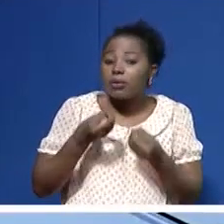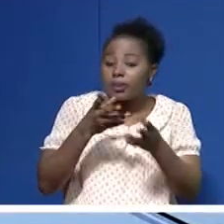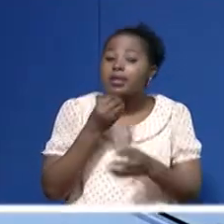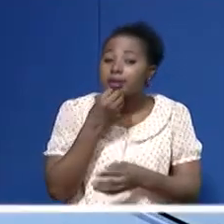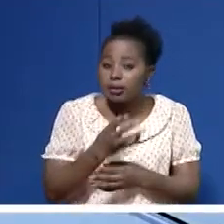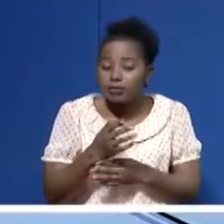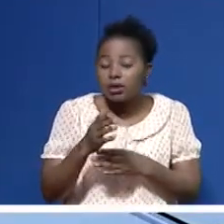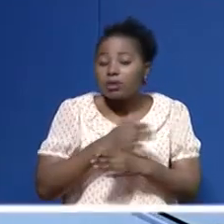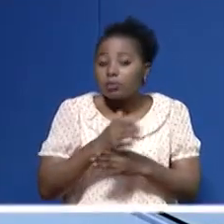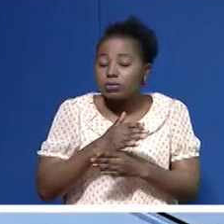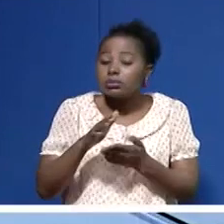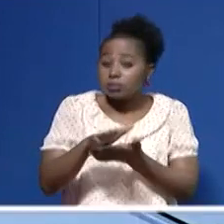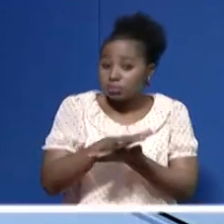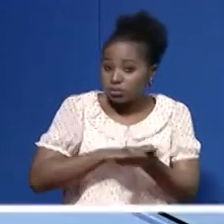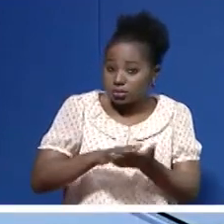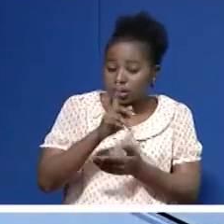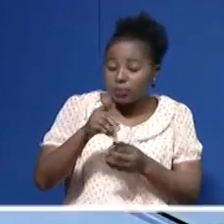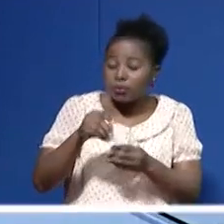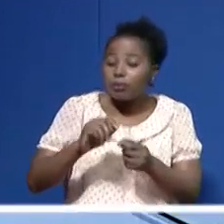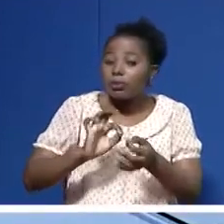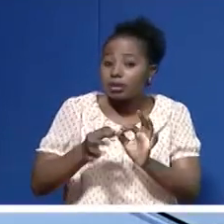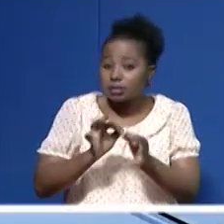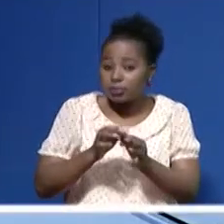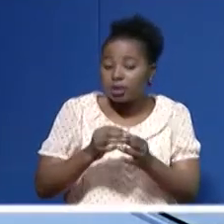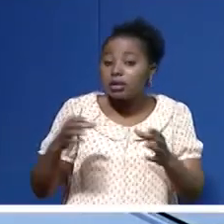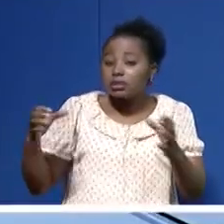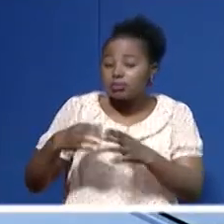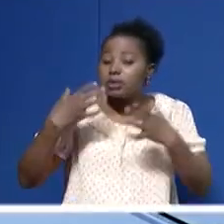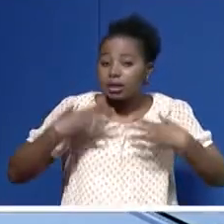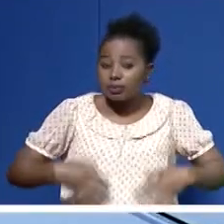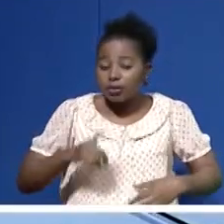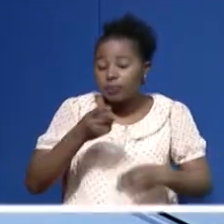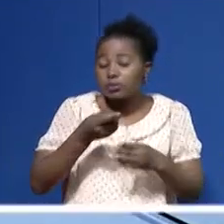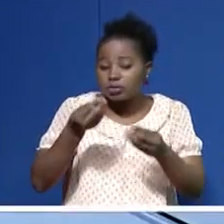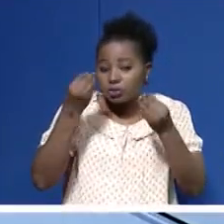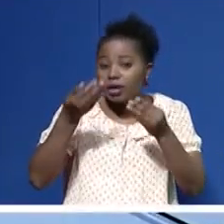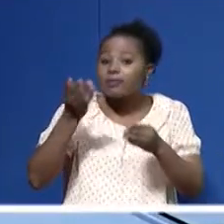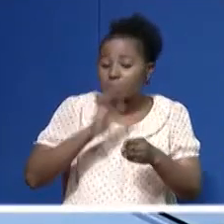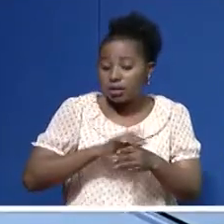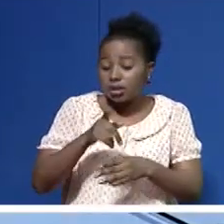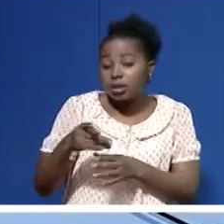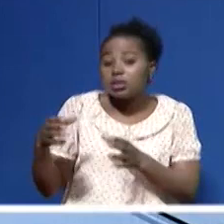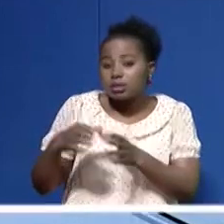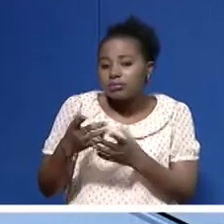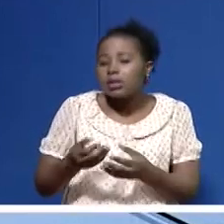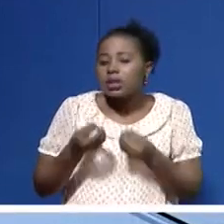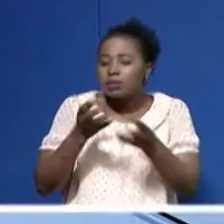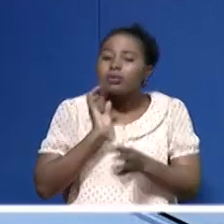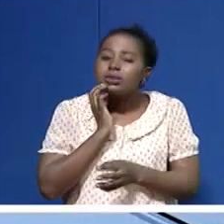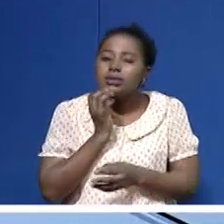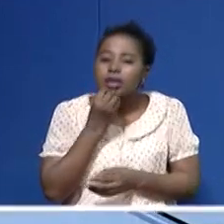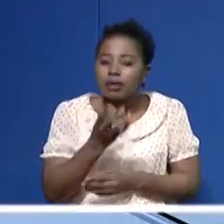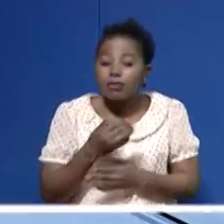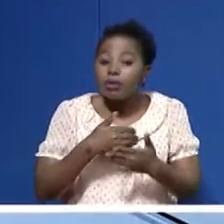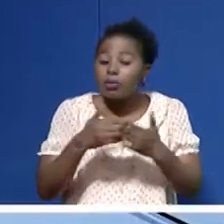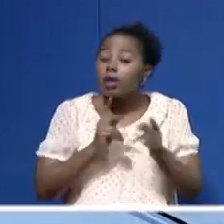habari za msingi unaoratibiwa na timu ya wataalamu wa afya wanaosomea fani za utabibu. Timu hiyo inatoa taarifa kwa